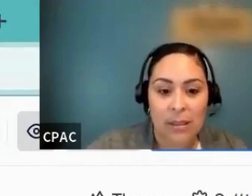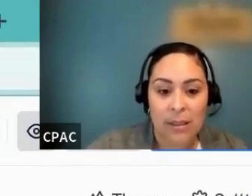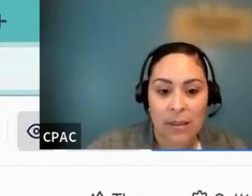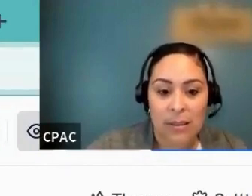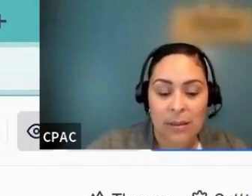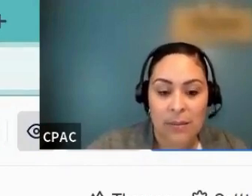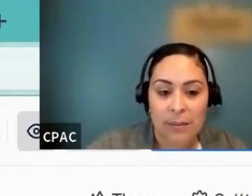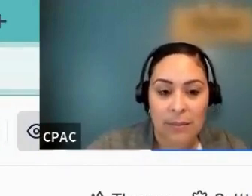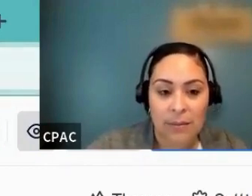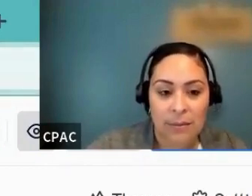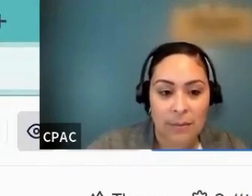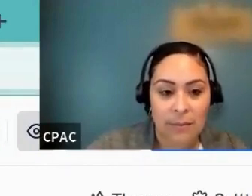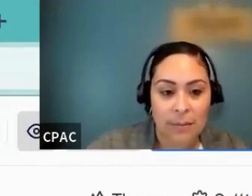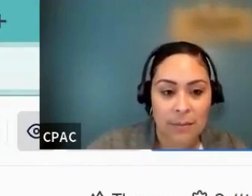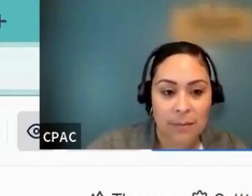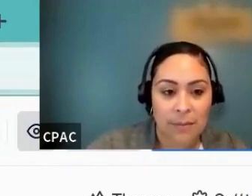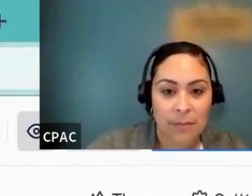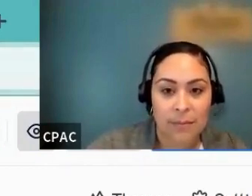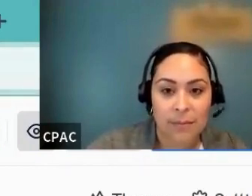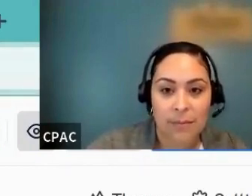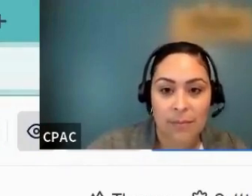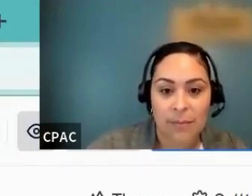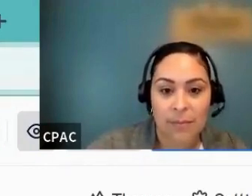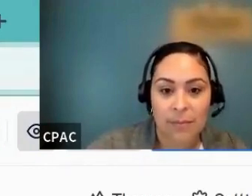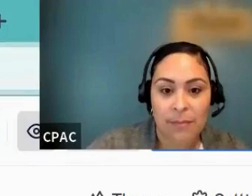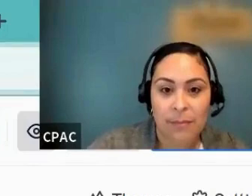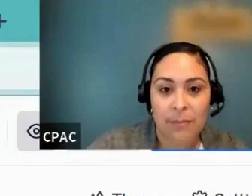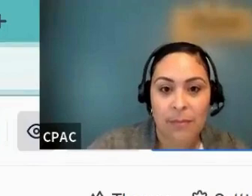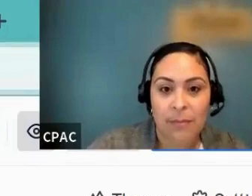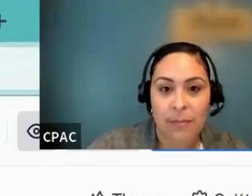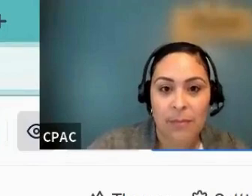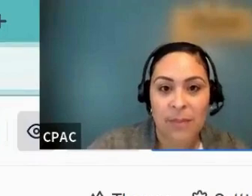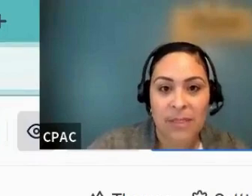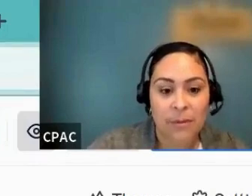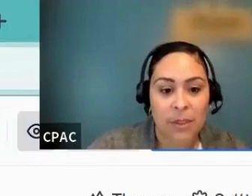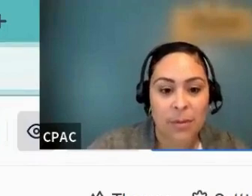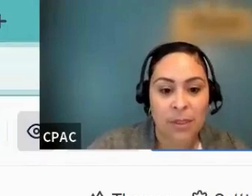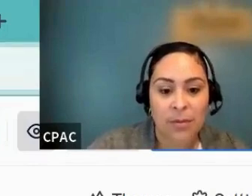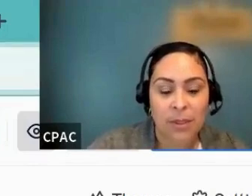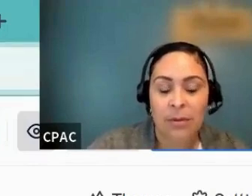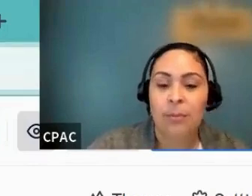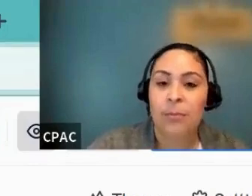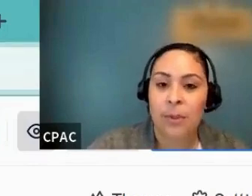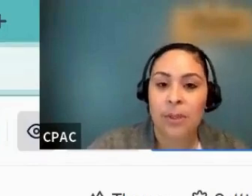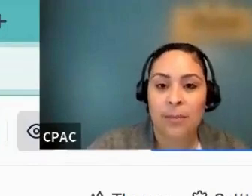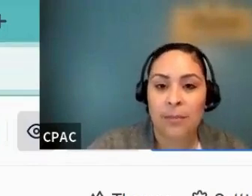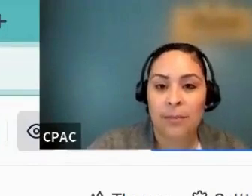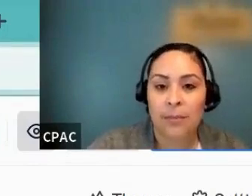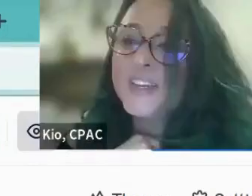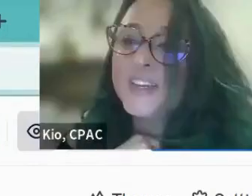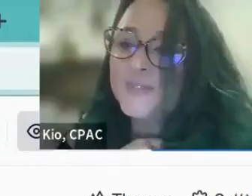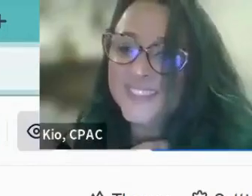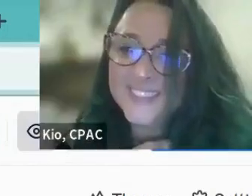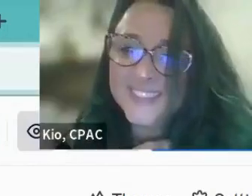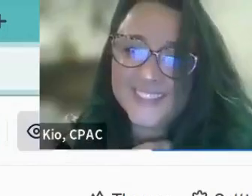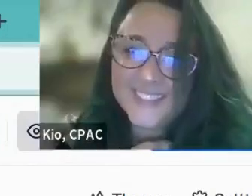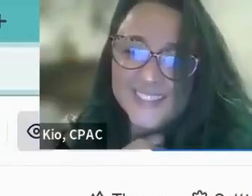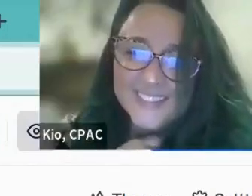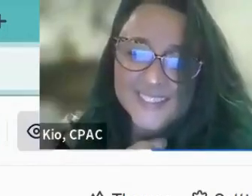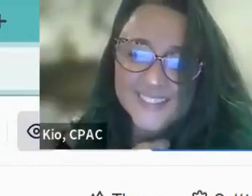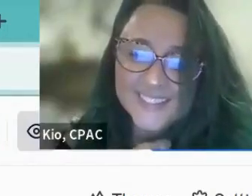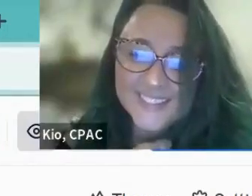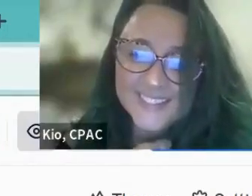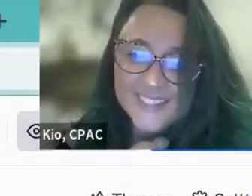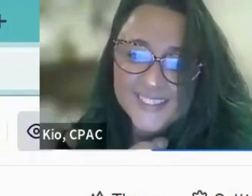你认为你是否有这个平等的资源获取语言，然后你是否觉得公